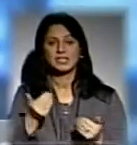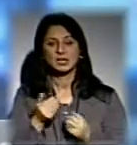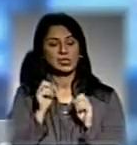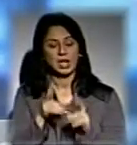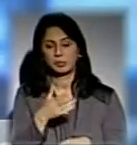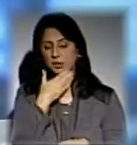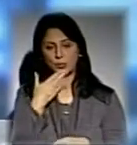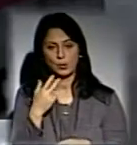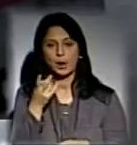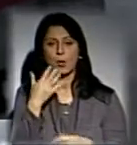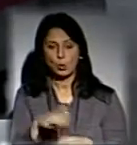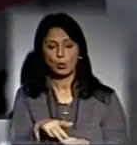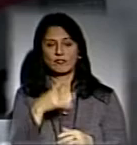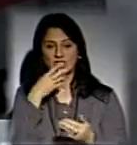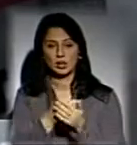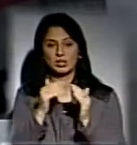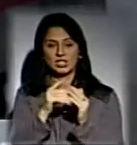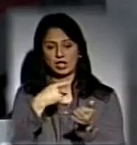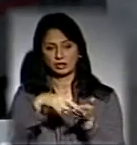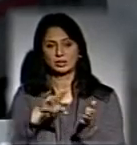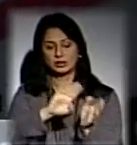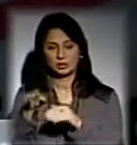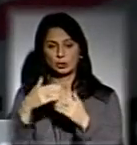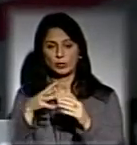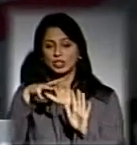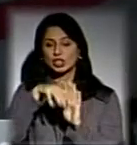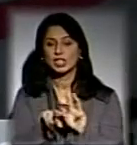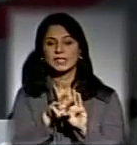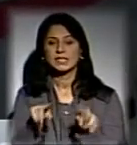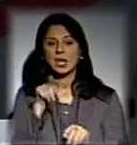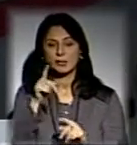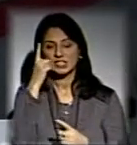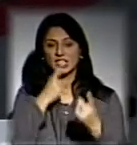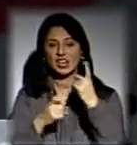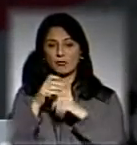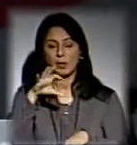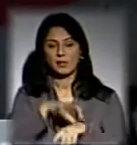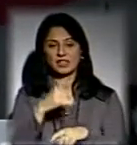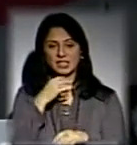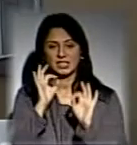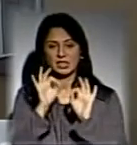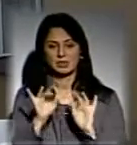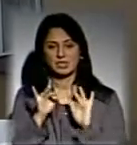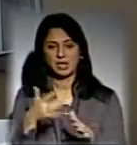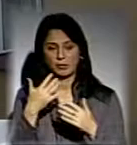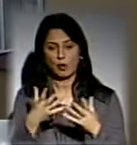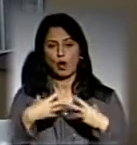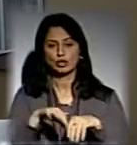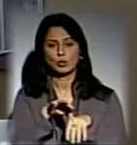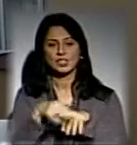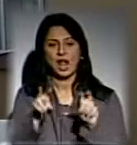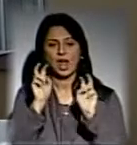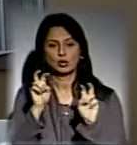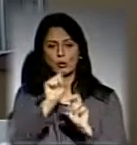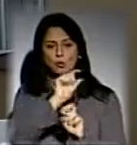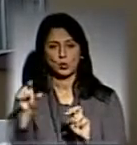სიცოცხლეს საფრთხე არ ემუქრება და უკვე საკუთარ სახლშია გადაყვანილი. შინაგან საქმეთა სამინისტროს ინფორმაციით, ფაქტზე სისხლის სამართლის საქმე ოჯახური ძალადობის